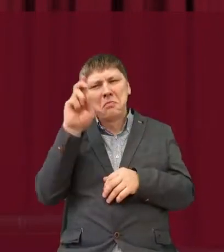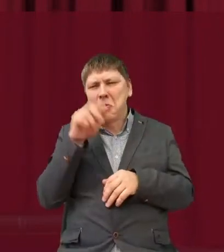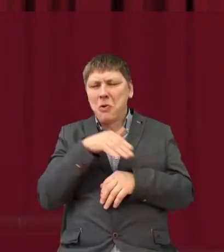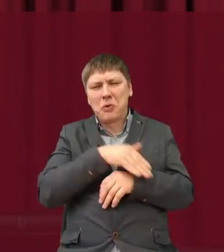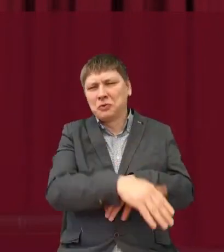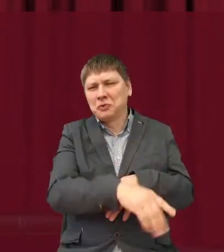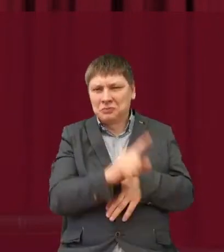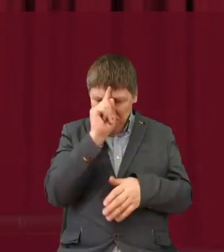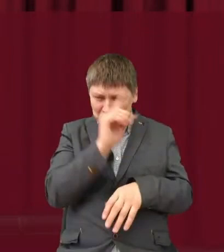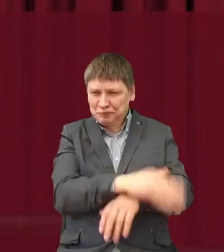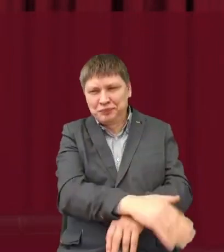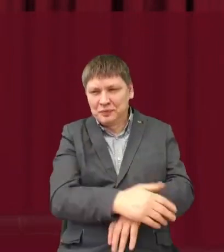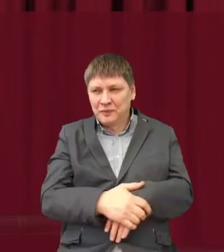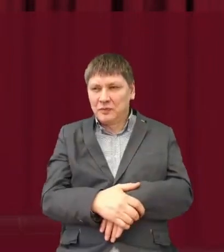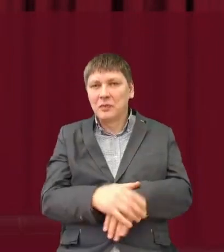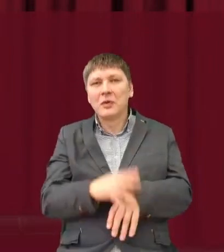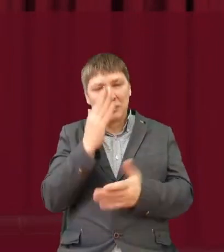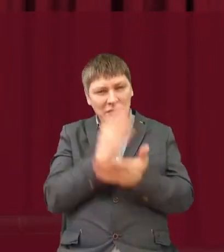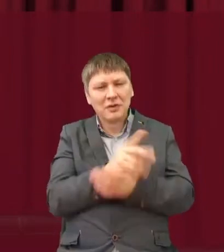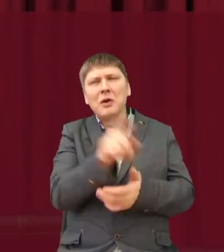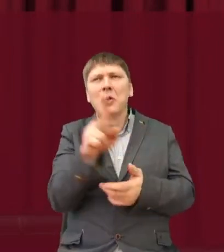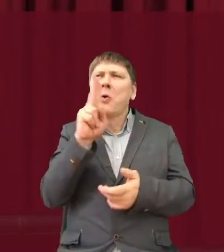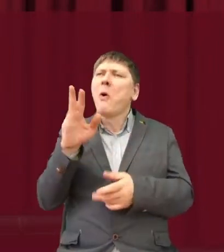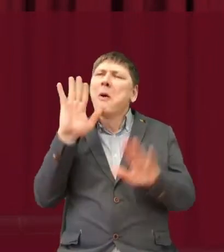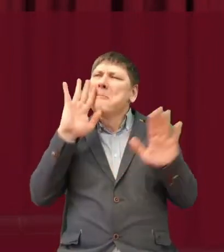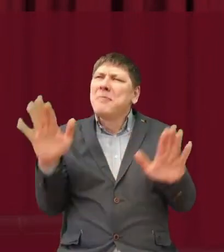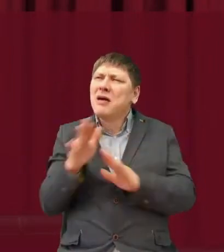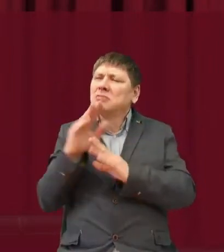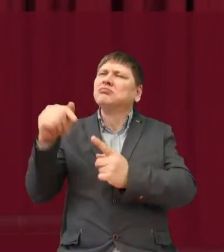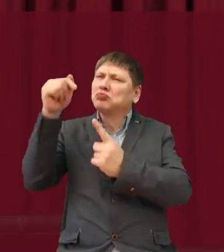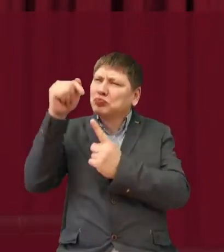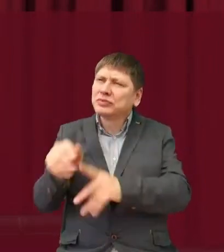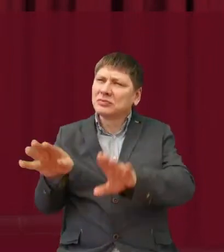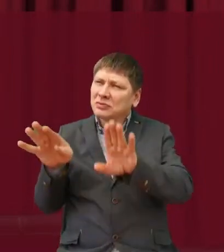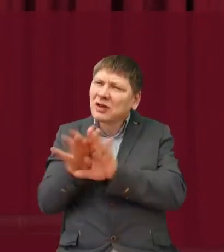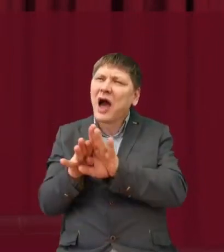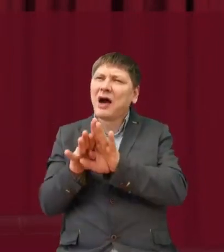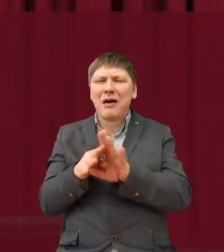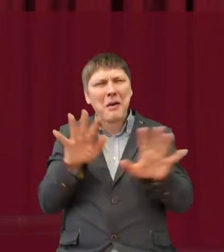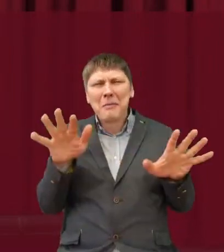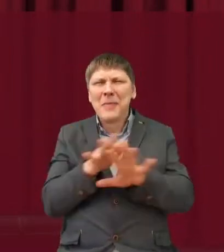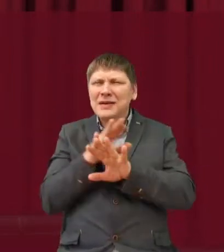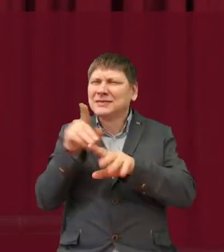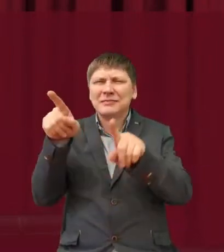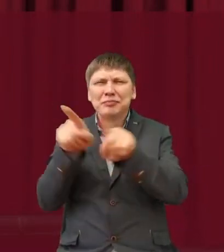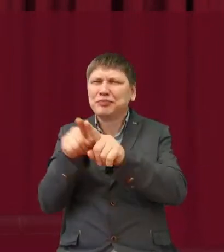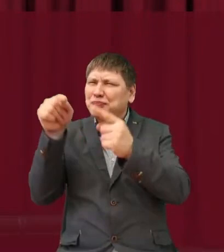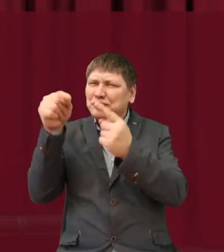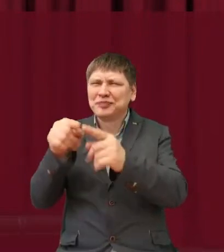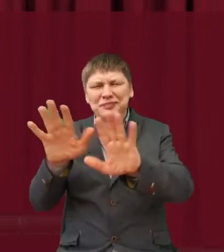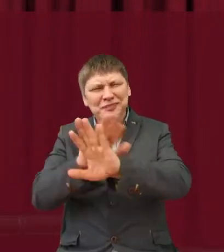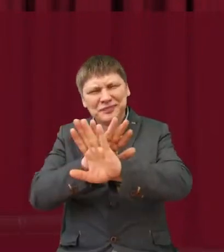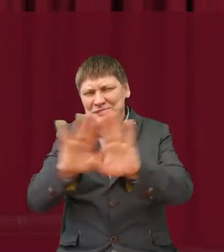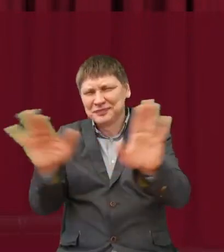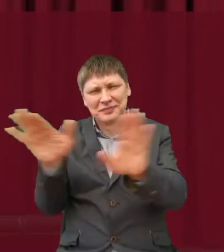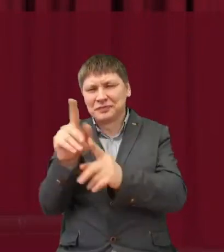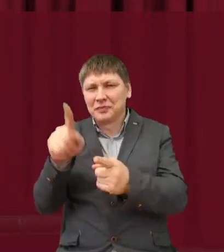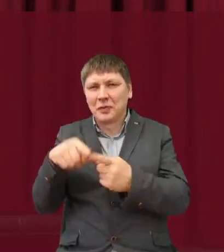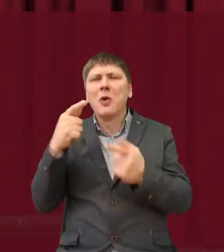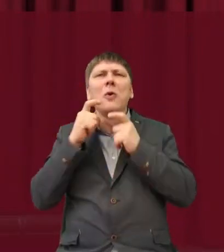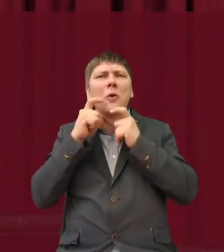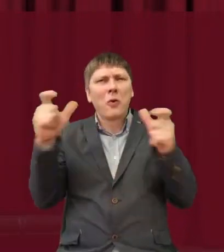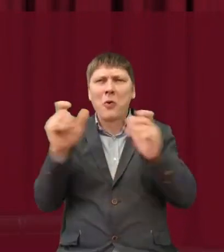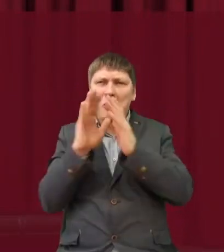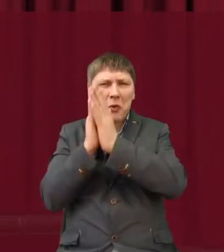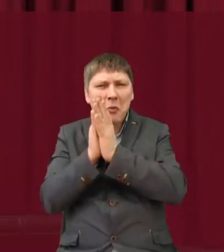того какие песни Мы должны петь как мы должны молиться Какую форму молитвы иметь громко